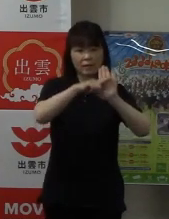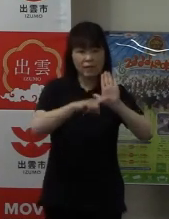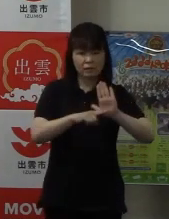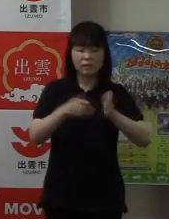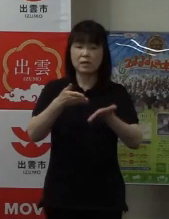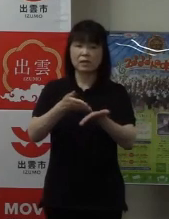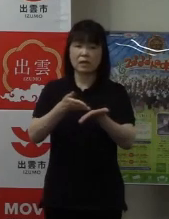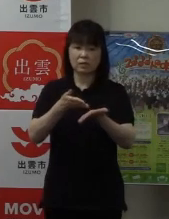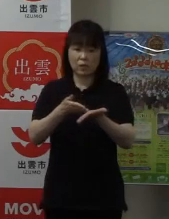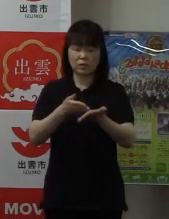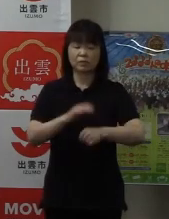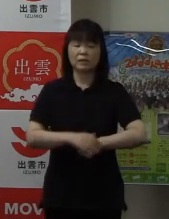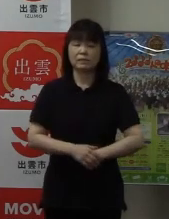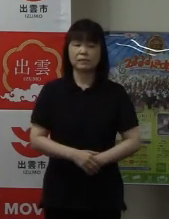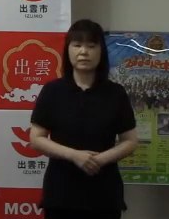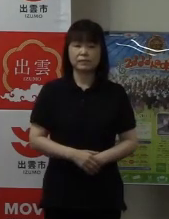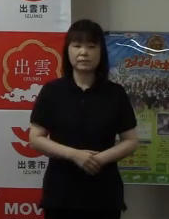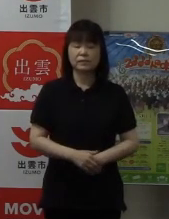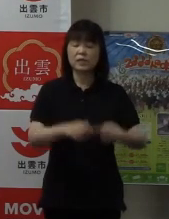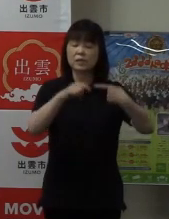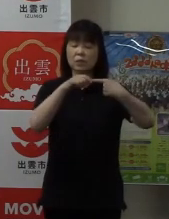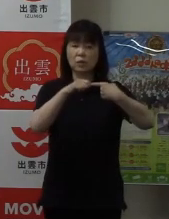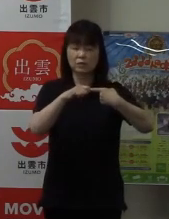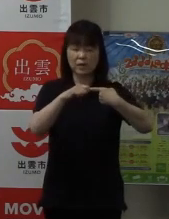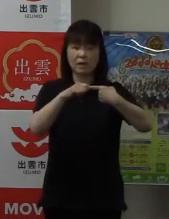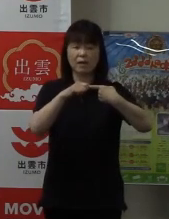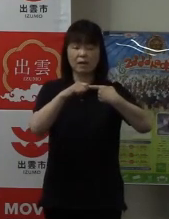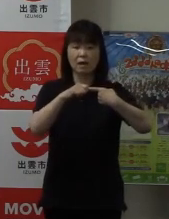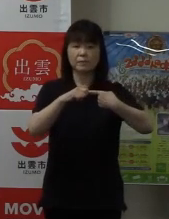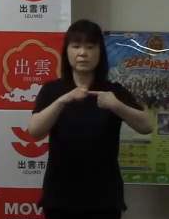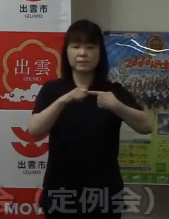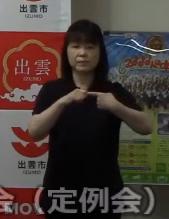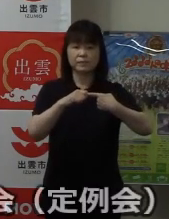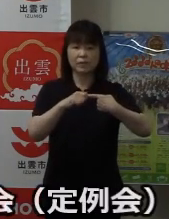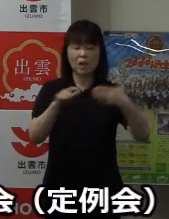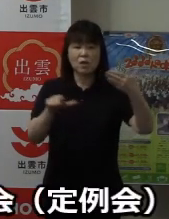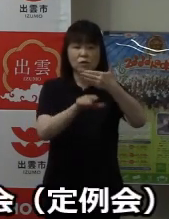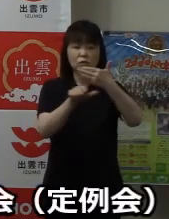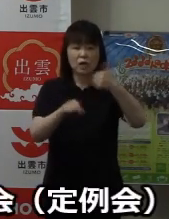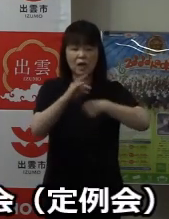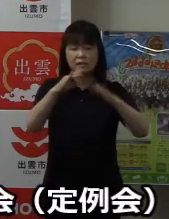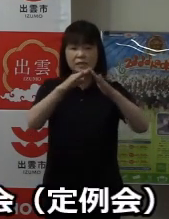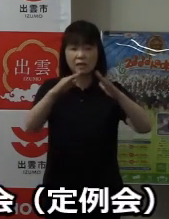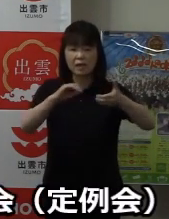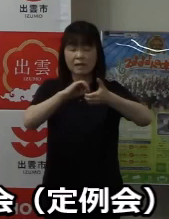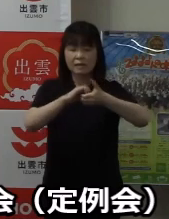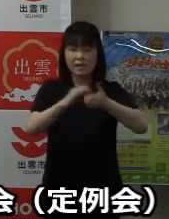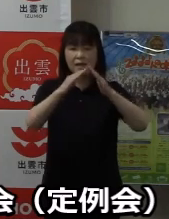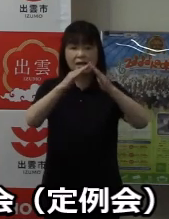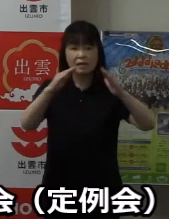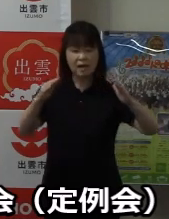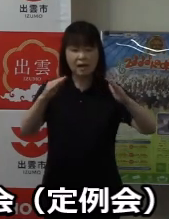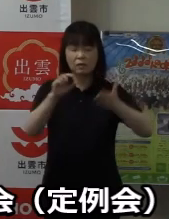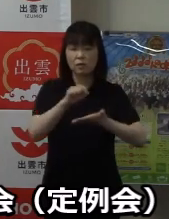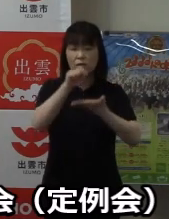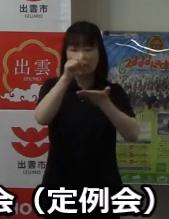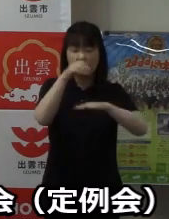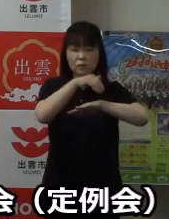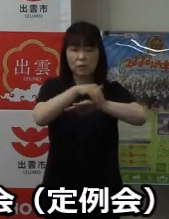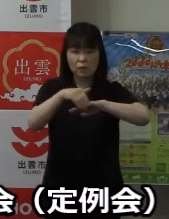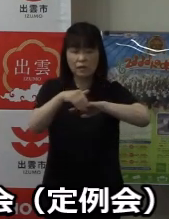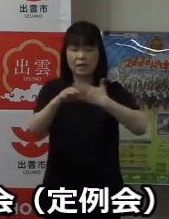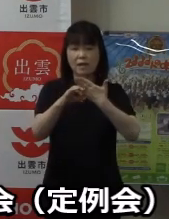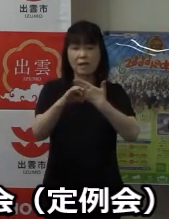させていただきます。まず9月議会定例会の提出予定案件についてであります